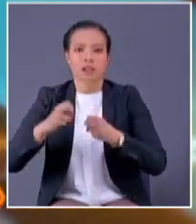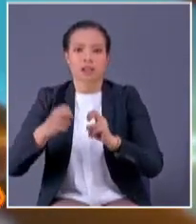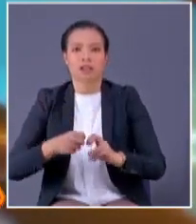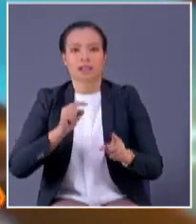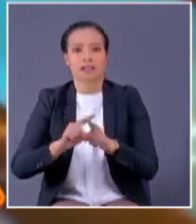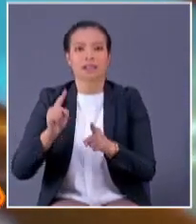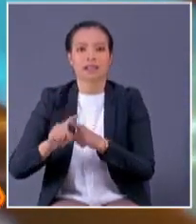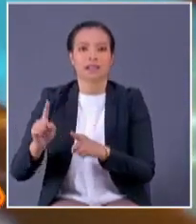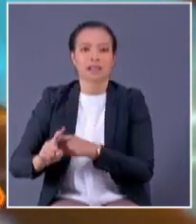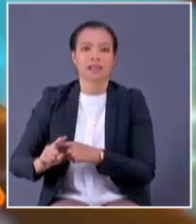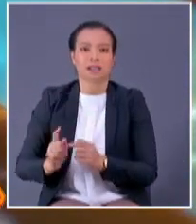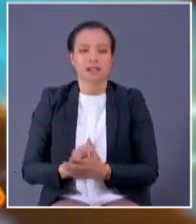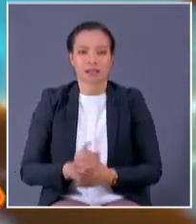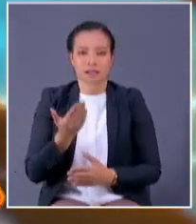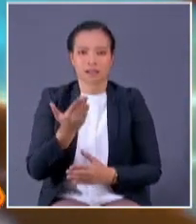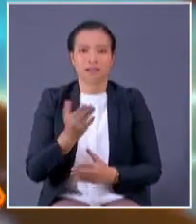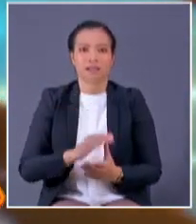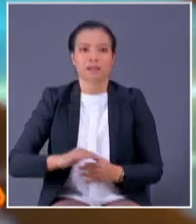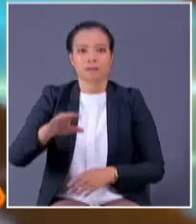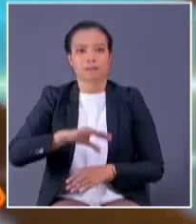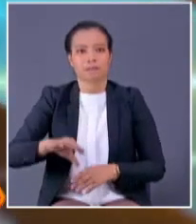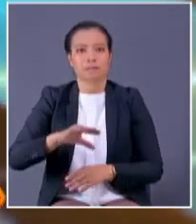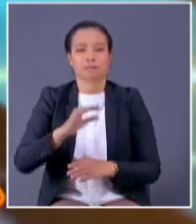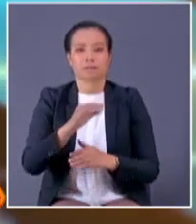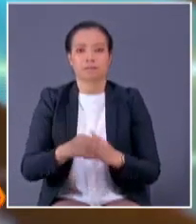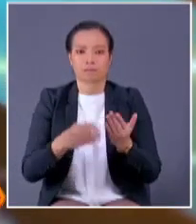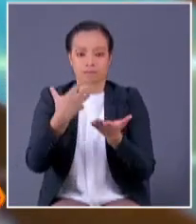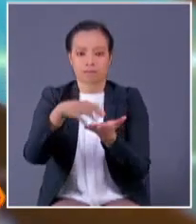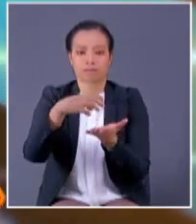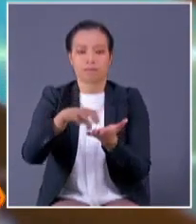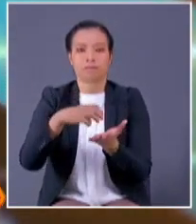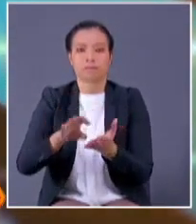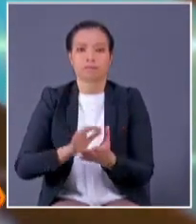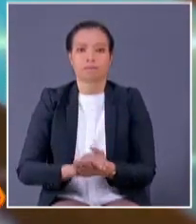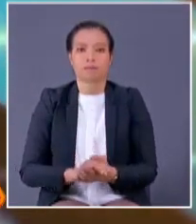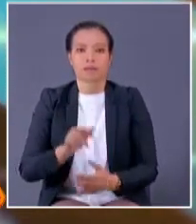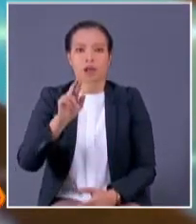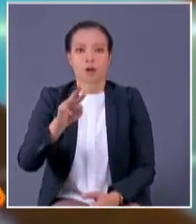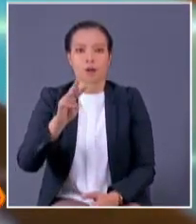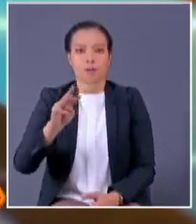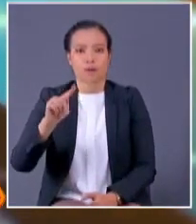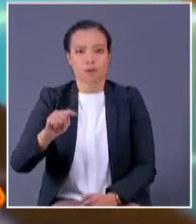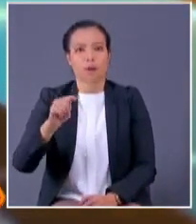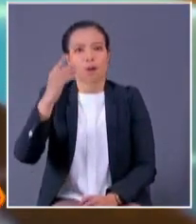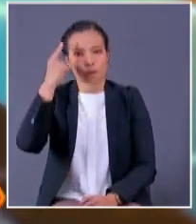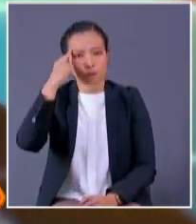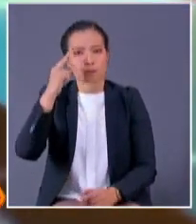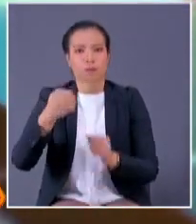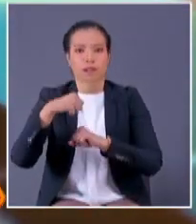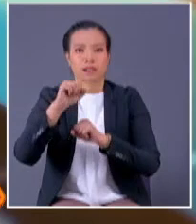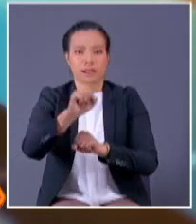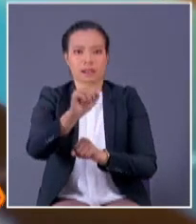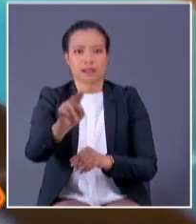จุกจิกเยอะแยะไปหมดเพราะนั้นสิ่งที่เรากำลังจะเรียนให้กับทางพนักท่านว่าท่านจะใช้ท่านจะประก